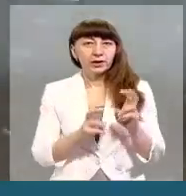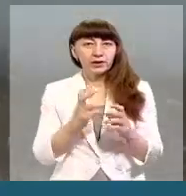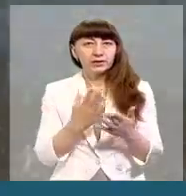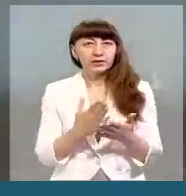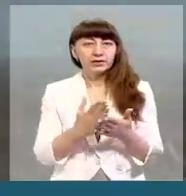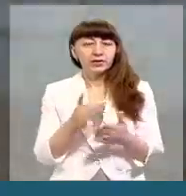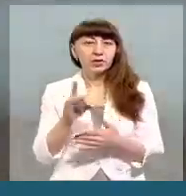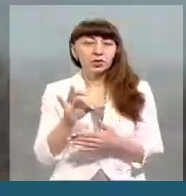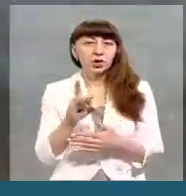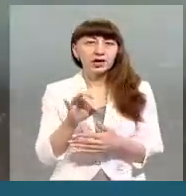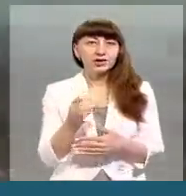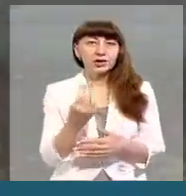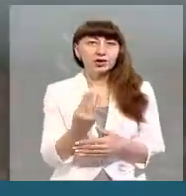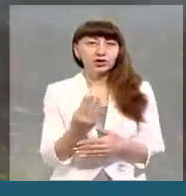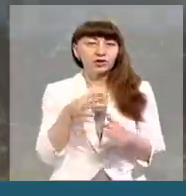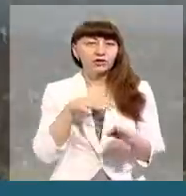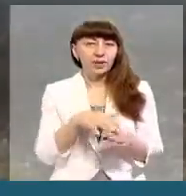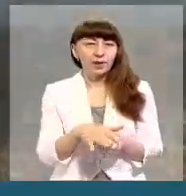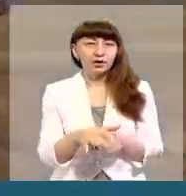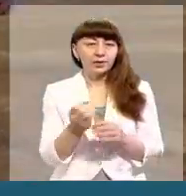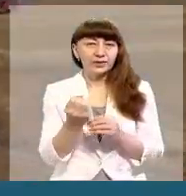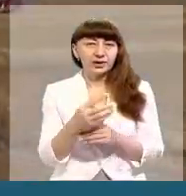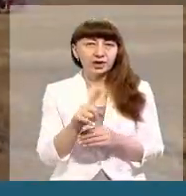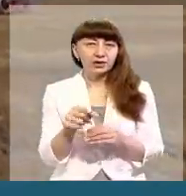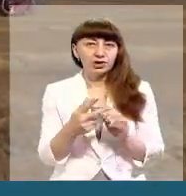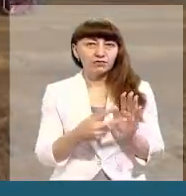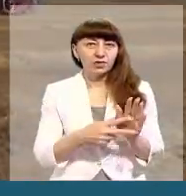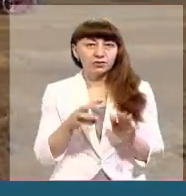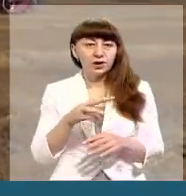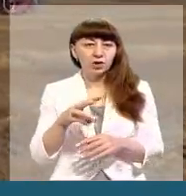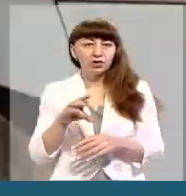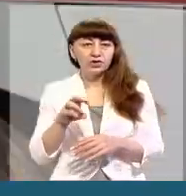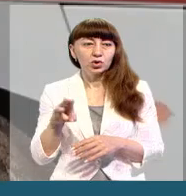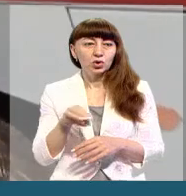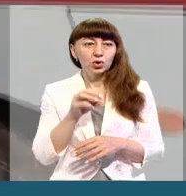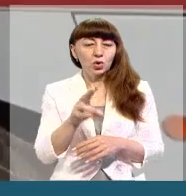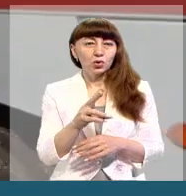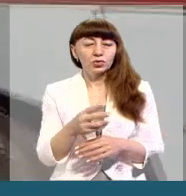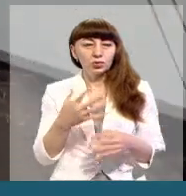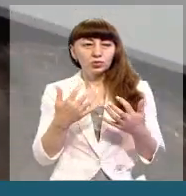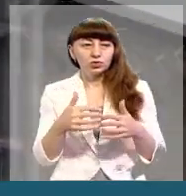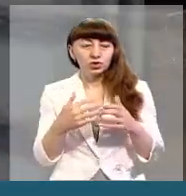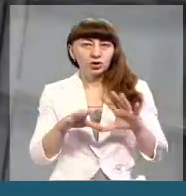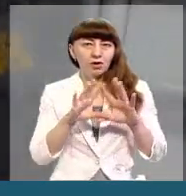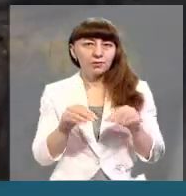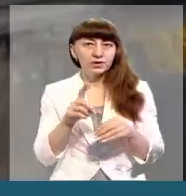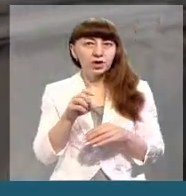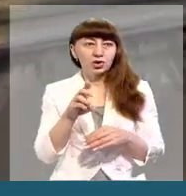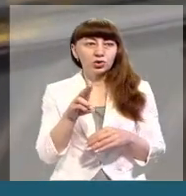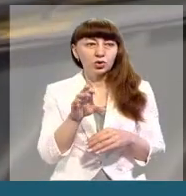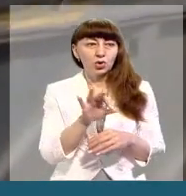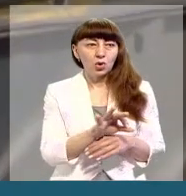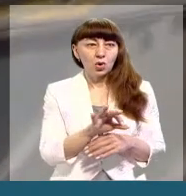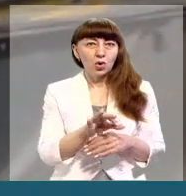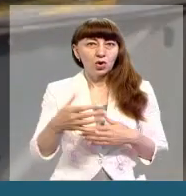бар. Болжанған астық көлемін ескерсек, контейнерлер астықты сақтауға жеткілікті, делінген хабарламада. Айта кетейік, астықтың